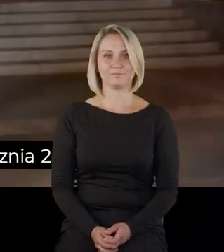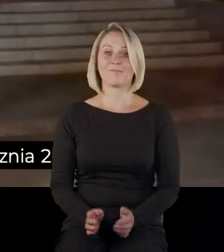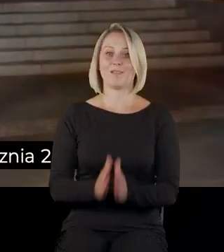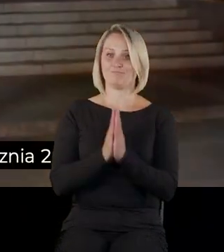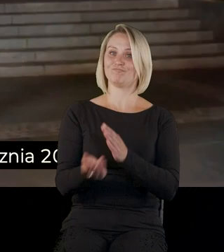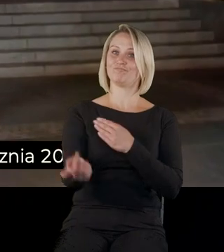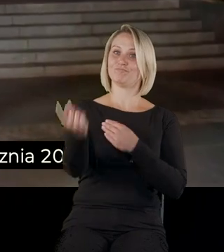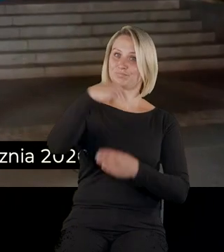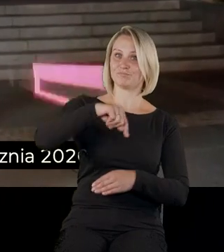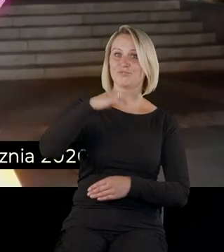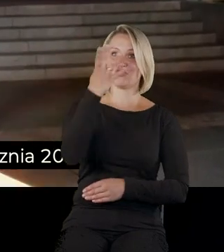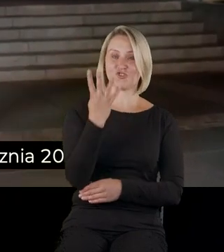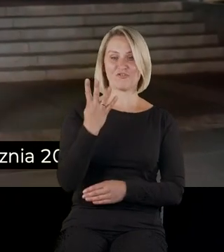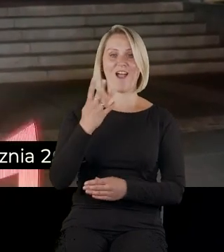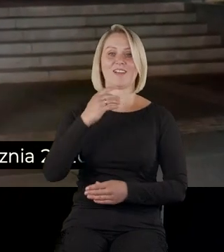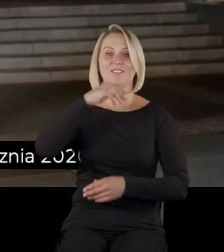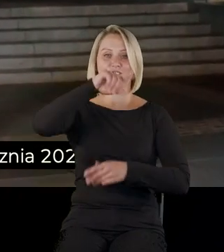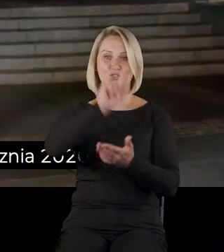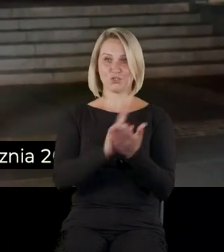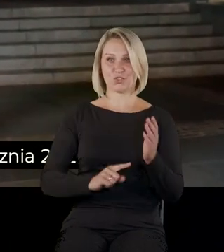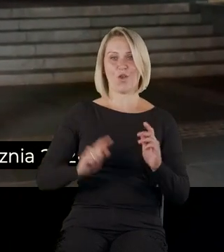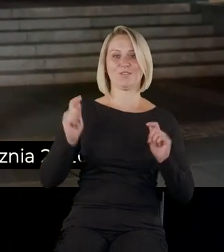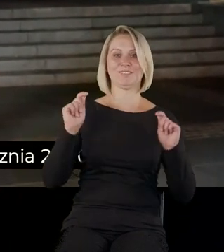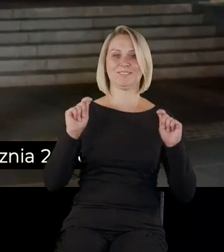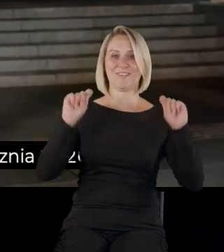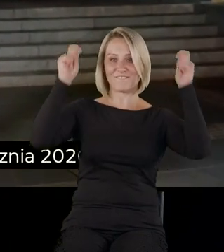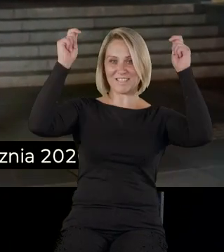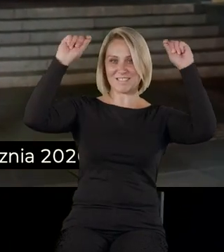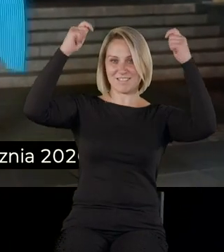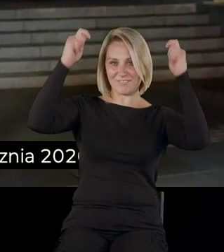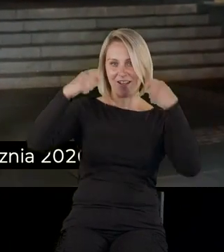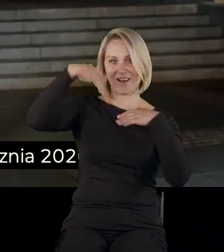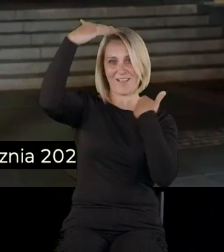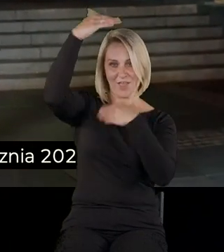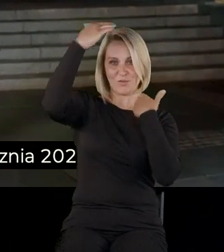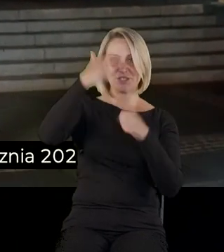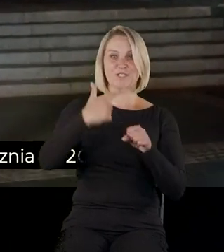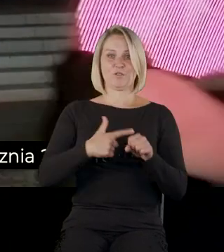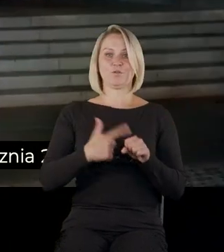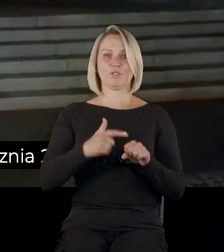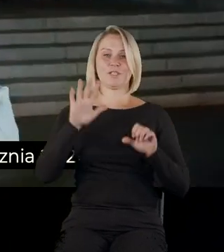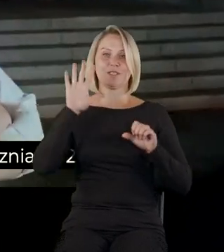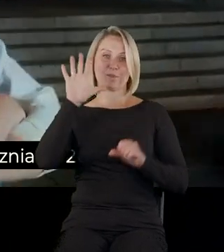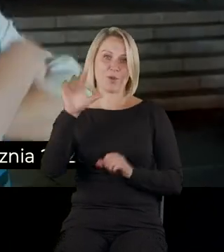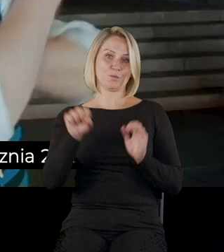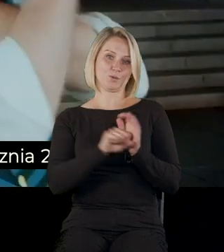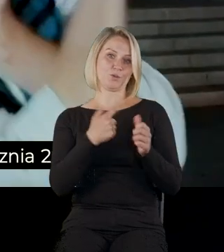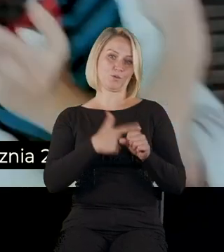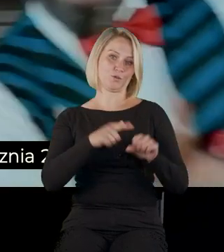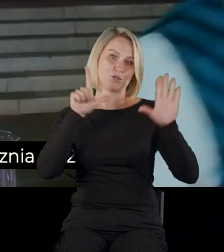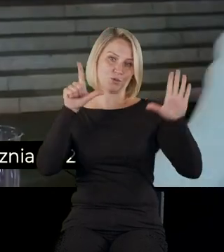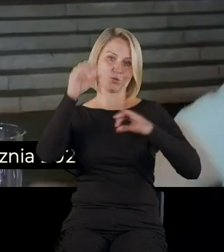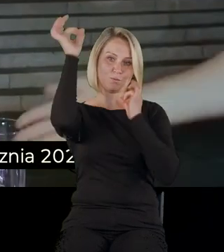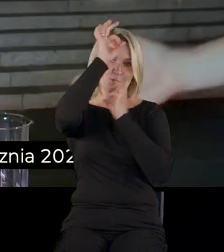Przyjdź na 4. Śląski Festiwal Nauki Katowice od 25 do 27